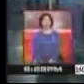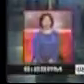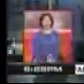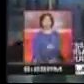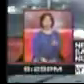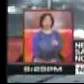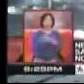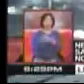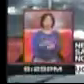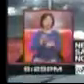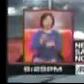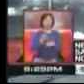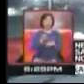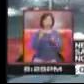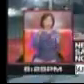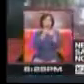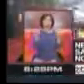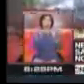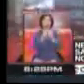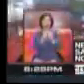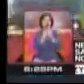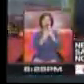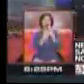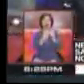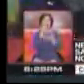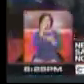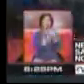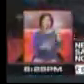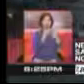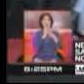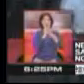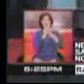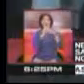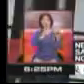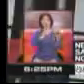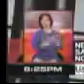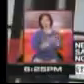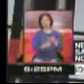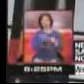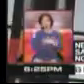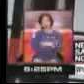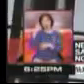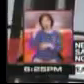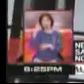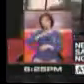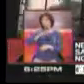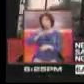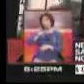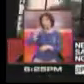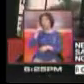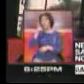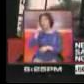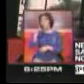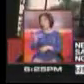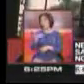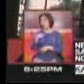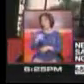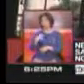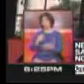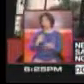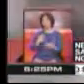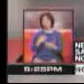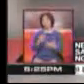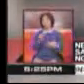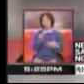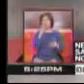Madalas nasangkot sa mga aksidente sa lansangan ng ilang pasaway na bus driver. Sumbong sa amin ang isang aset, talamak daw ang gamitan ng droga ng